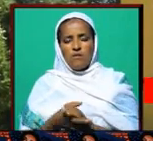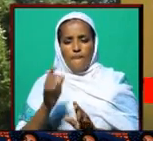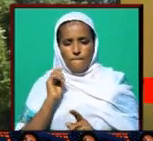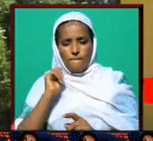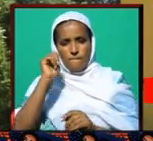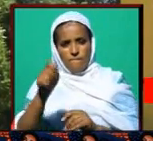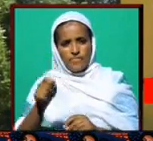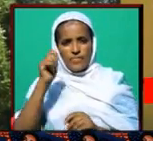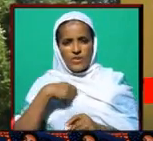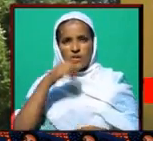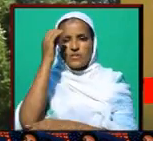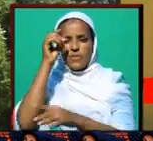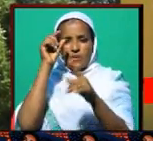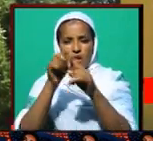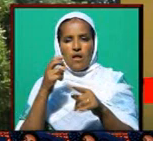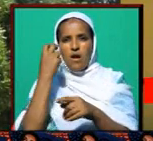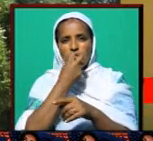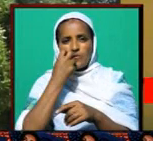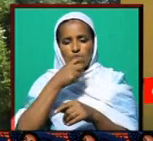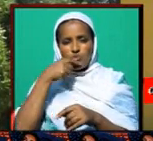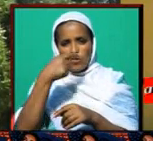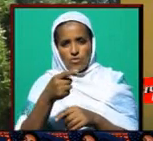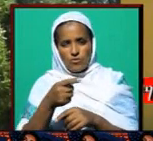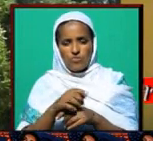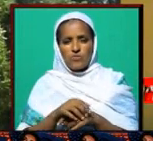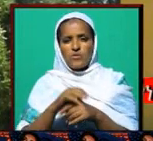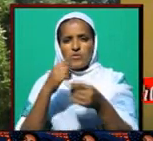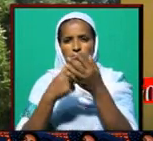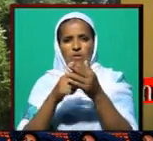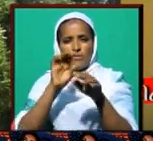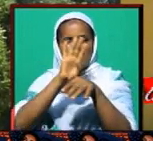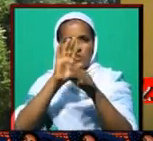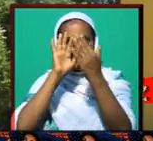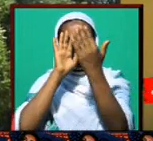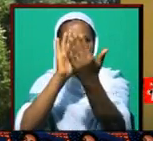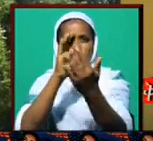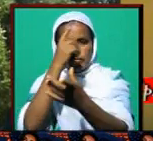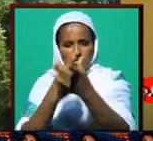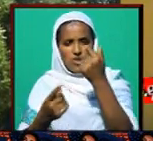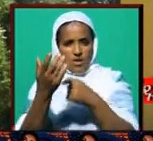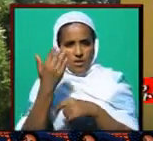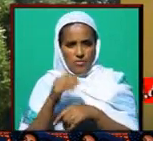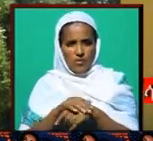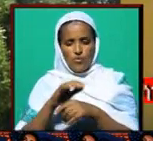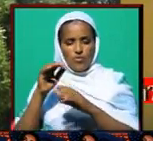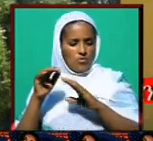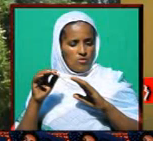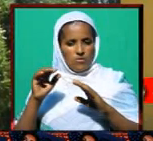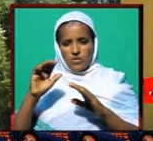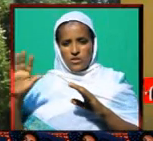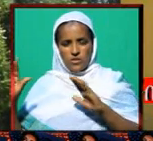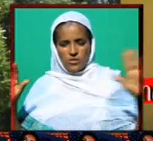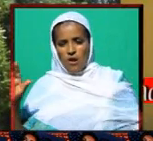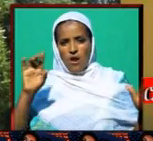እየነሳ ማህሌት ያሉት ሊቃውንት ቃለ እግዚአብሔሩ በአንደበታቸው እየተናገሩ በአይናቸው ቤተ መቅደሱን እየተመለከቱ